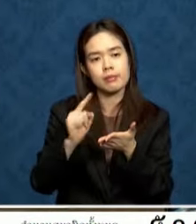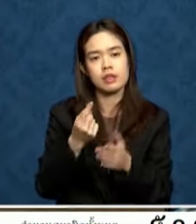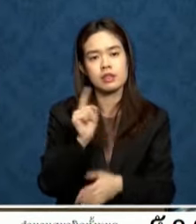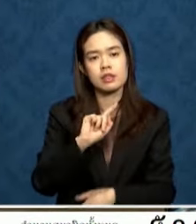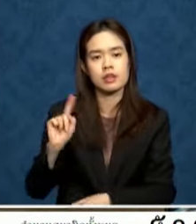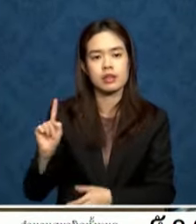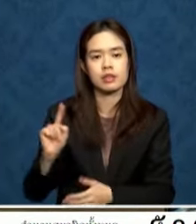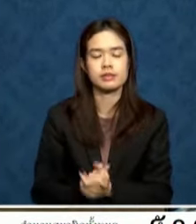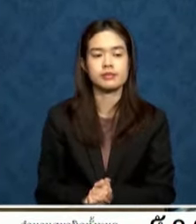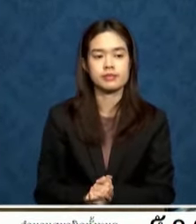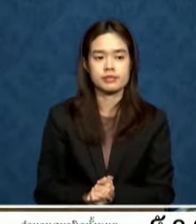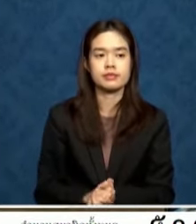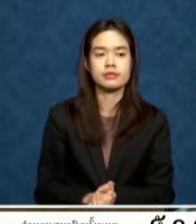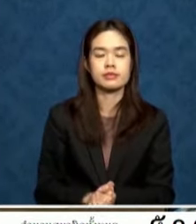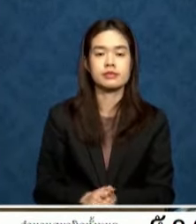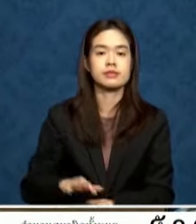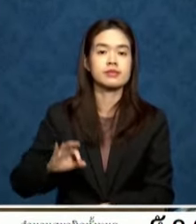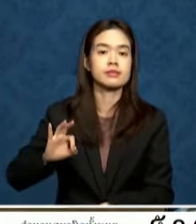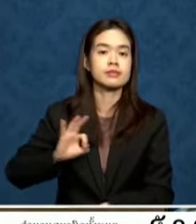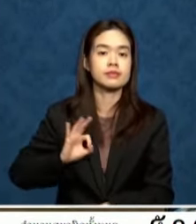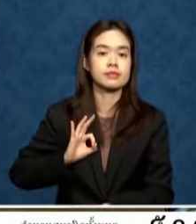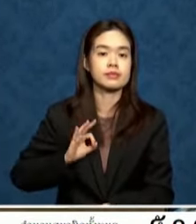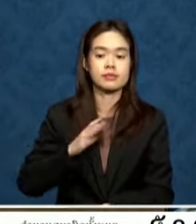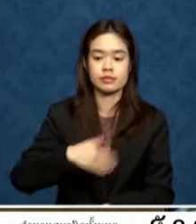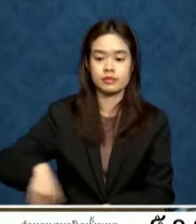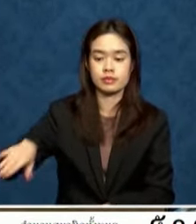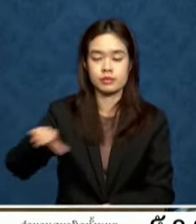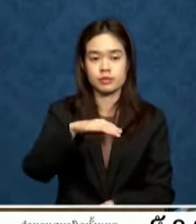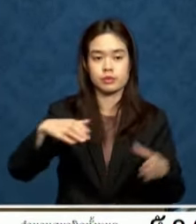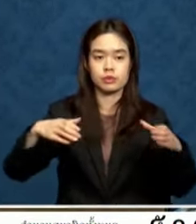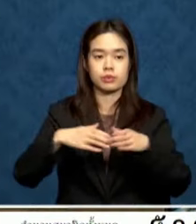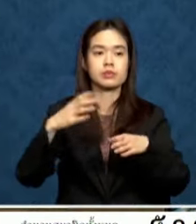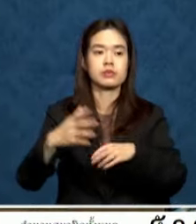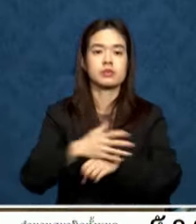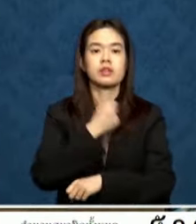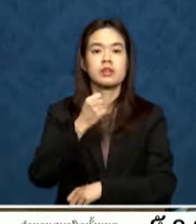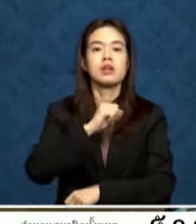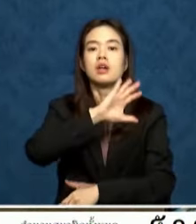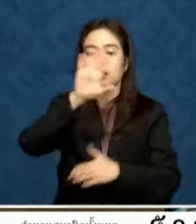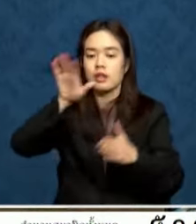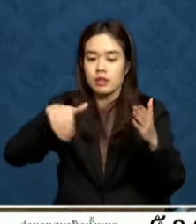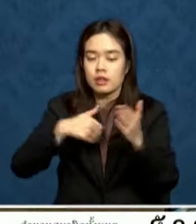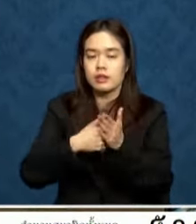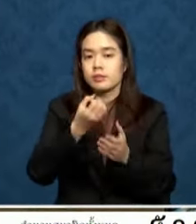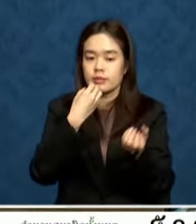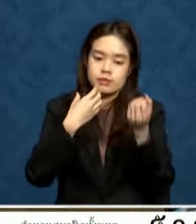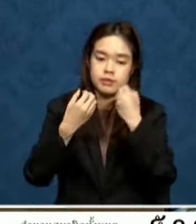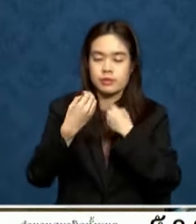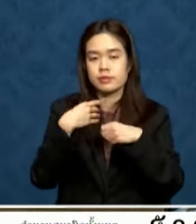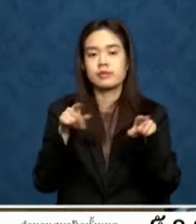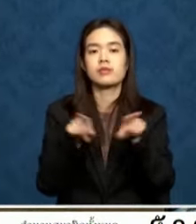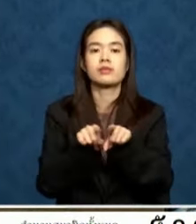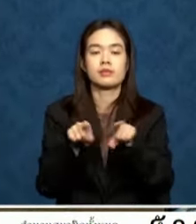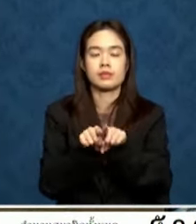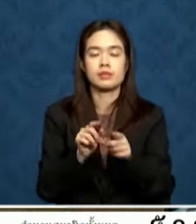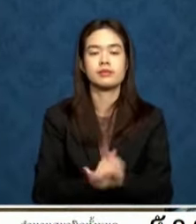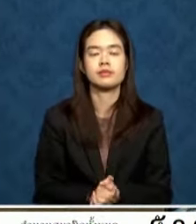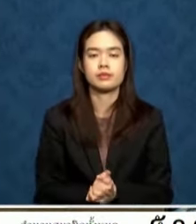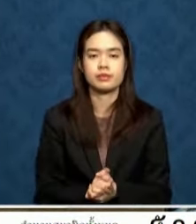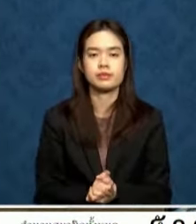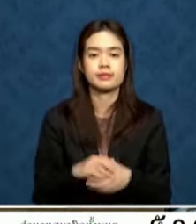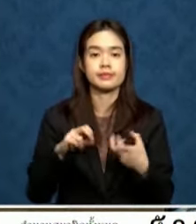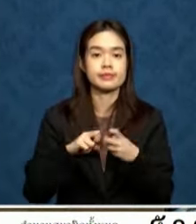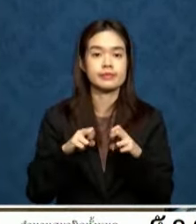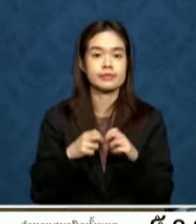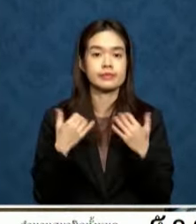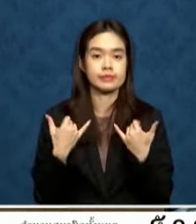หลายท่านจากเกือบจะทุกพรรคพูดไปในทางเดียวกันว่าเรื่องที่เป็นปัญหาคือเ